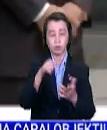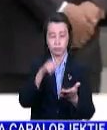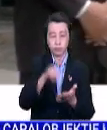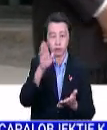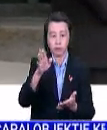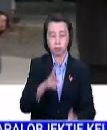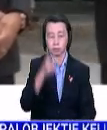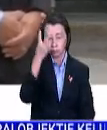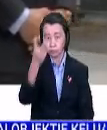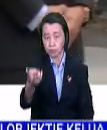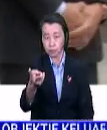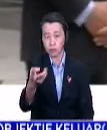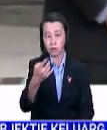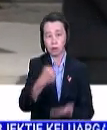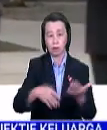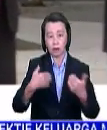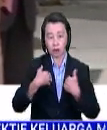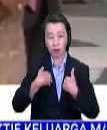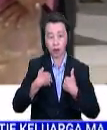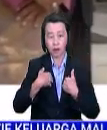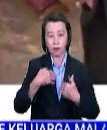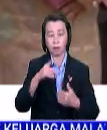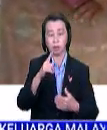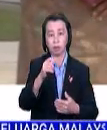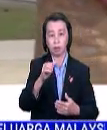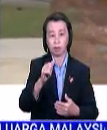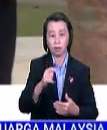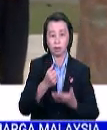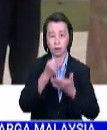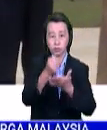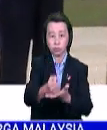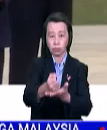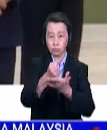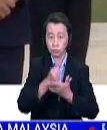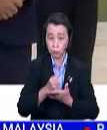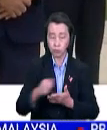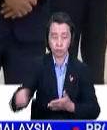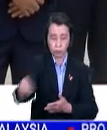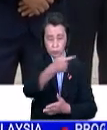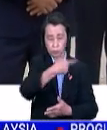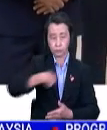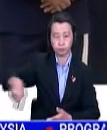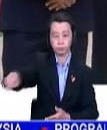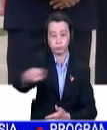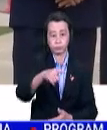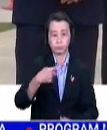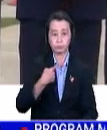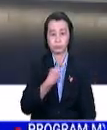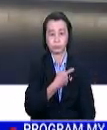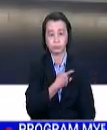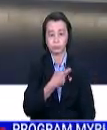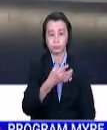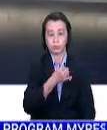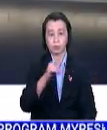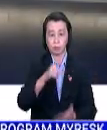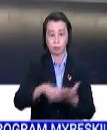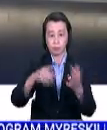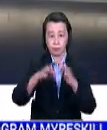kita dengarkan tadi, dapat wujudnya takaful, sulung-menolong dari kalangan kita. Dan apa yang